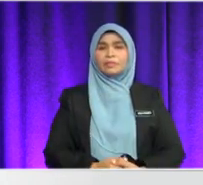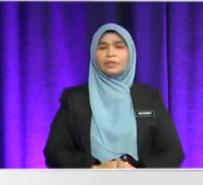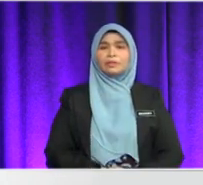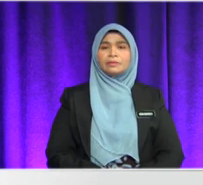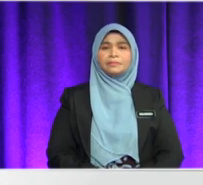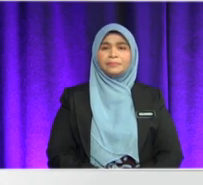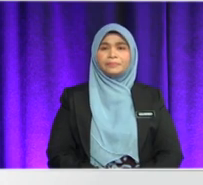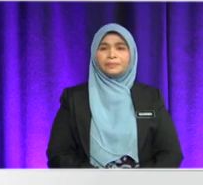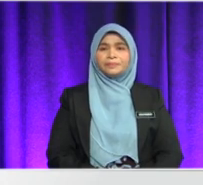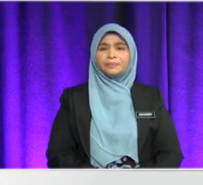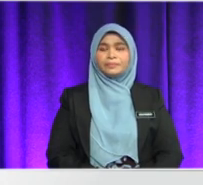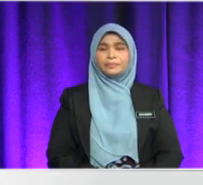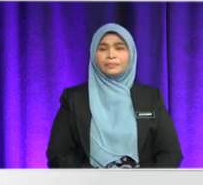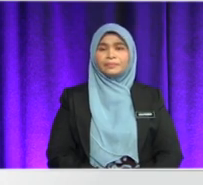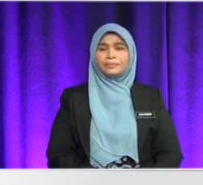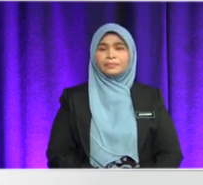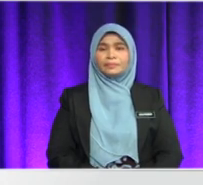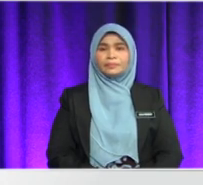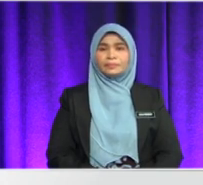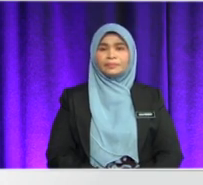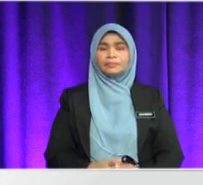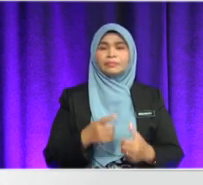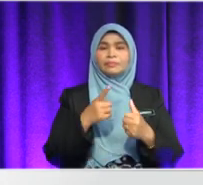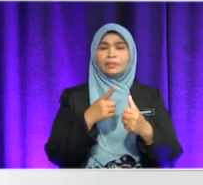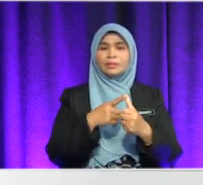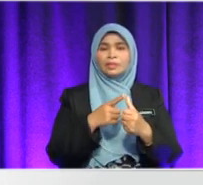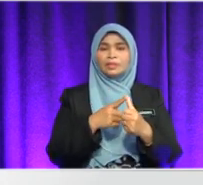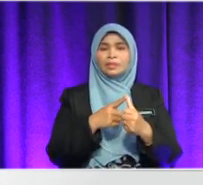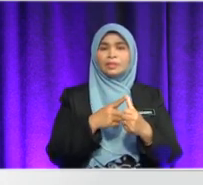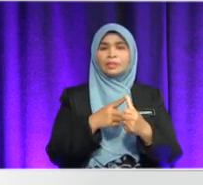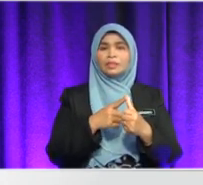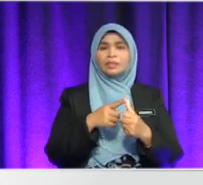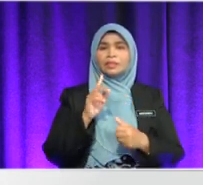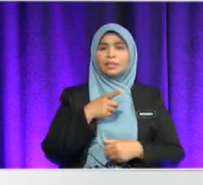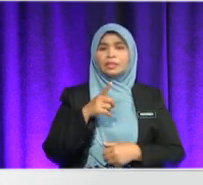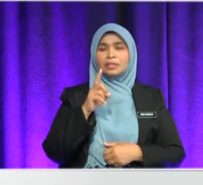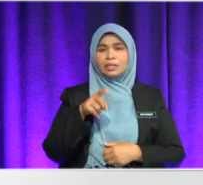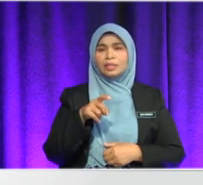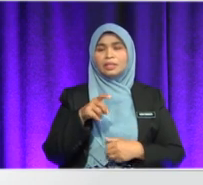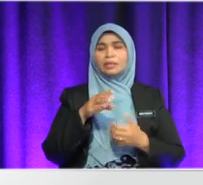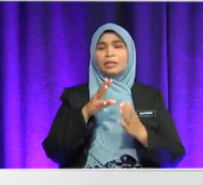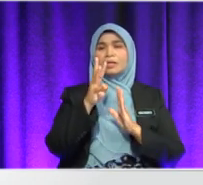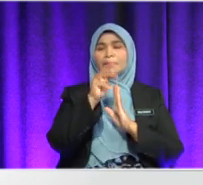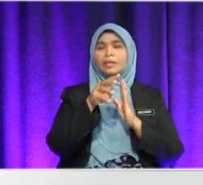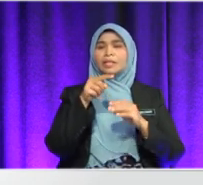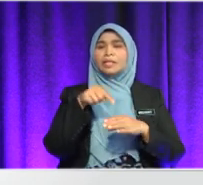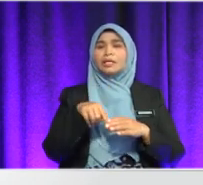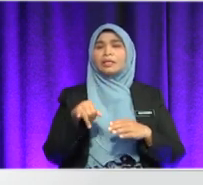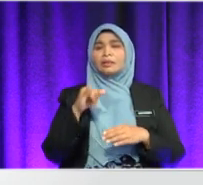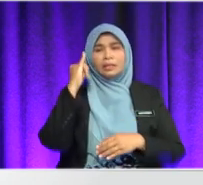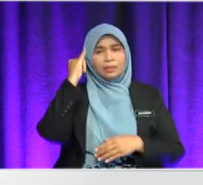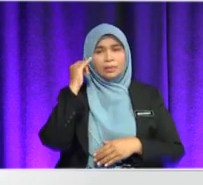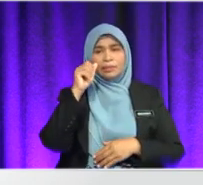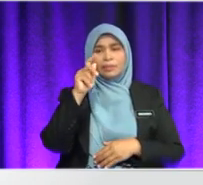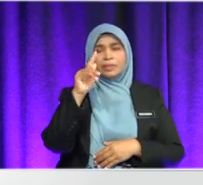silakan Aliya yang pertama ilmu kita hendaklah mendalami ilmu aqidah Islam supaya kita